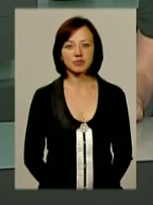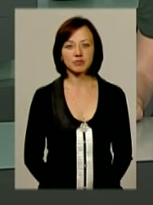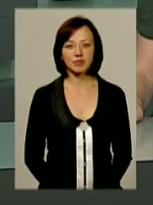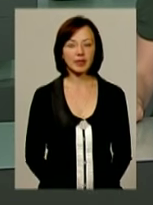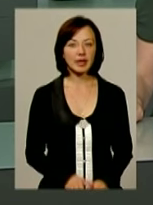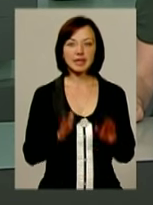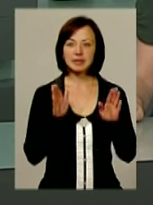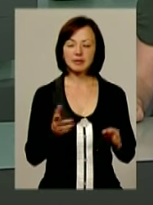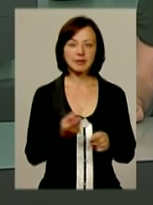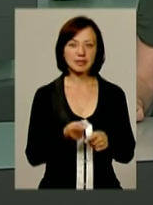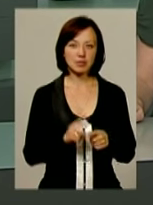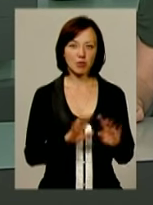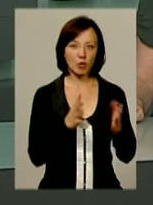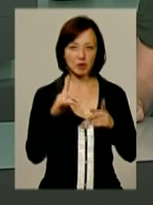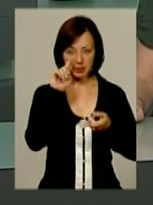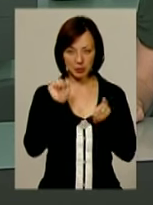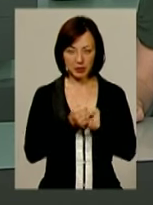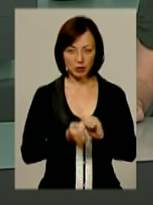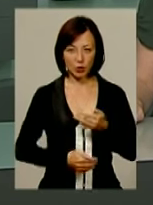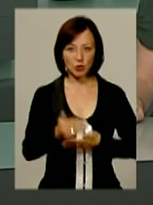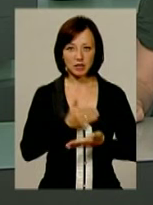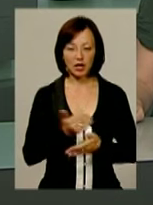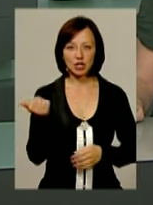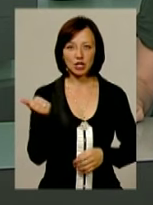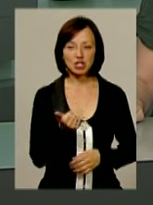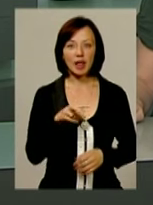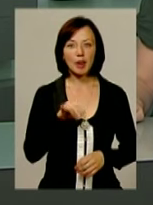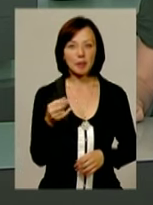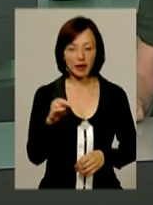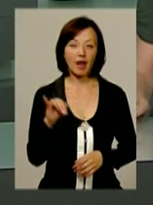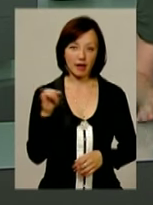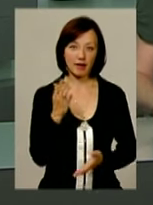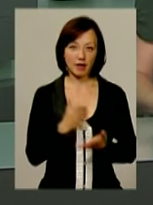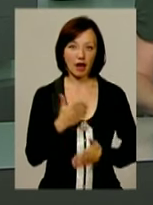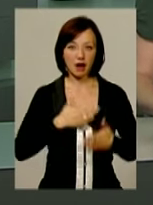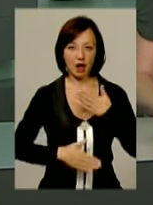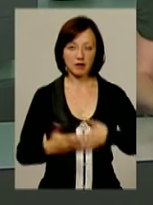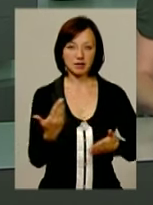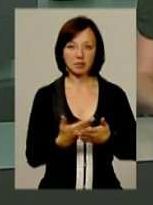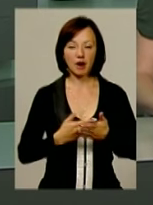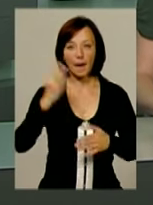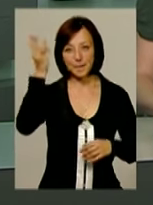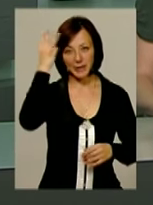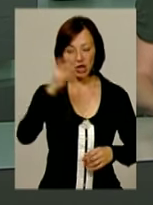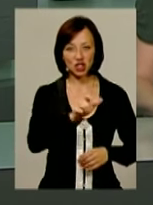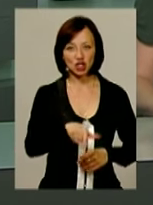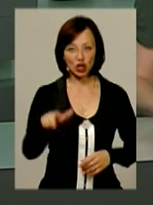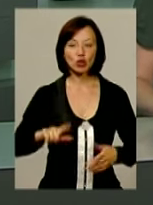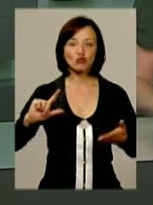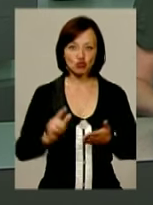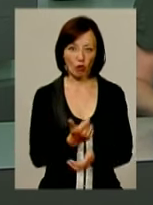Але не тільки цими подіями запам'ятається останній тиждень липня, а й радісними. До прикладу, хмельничани знову у